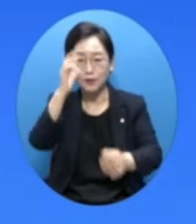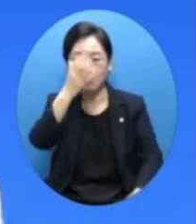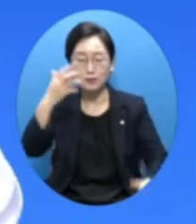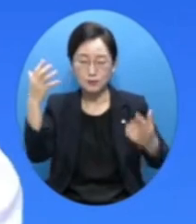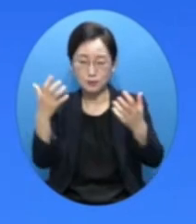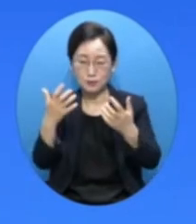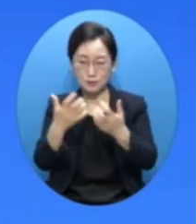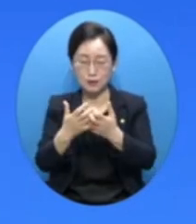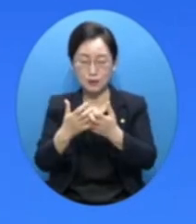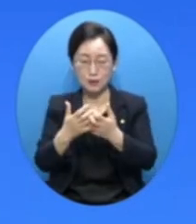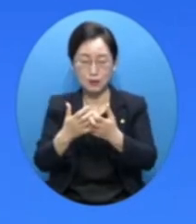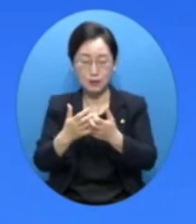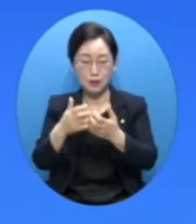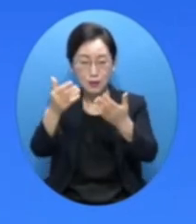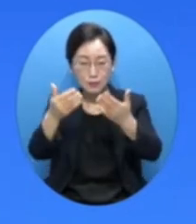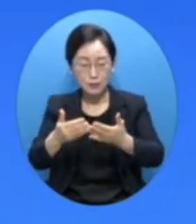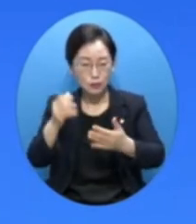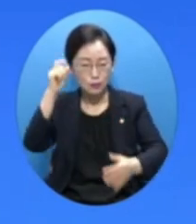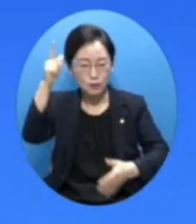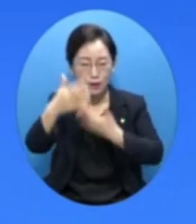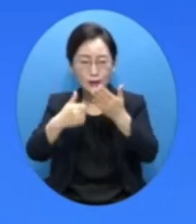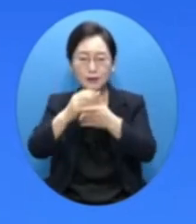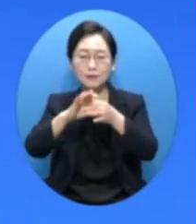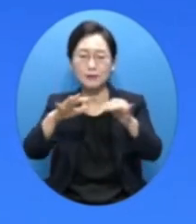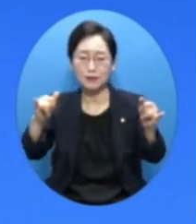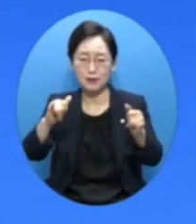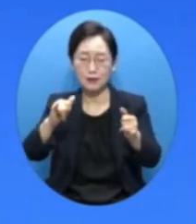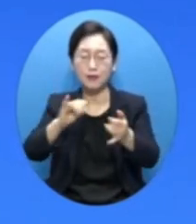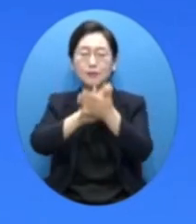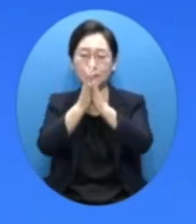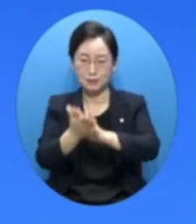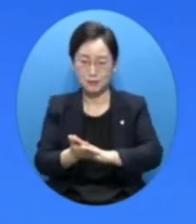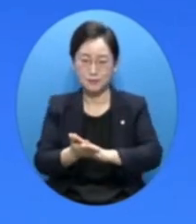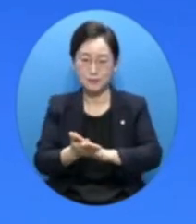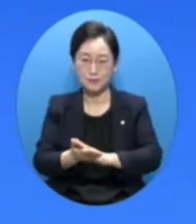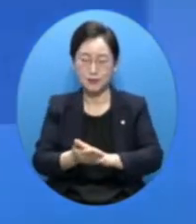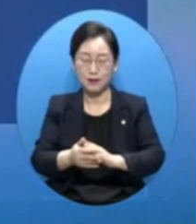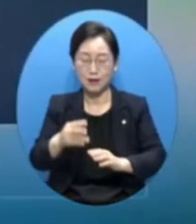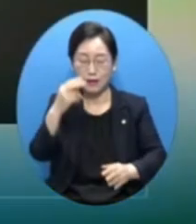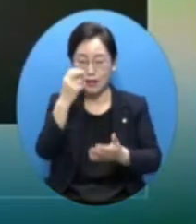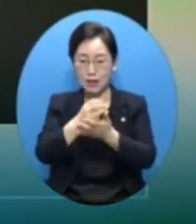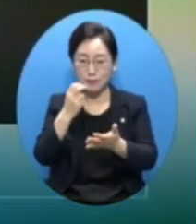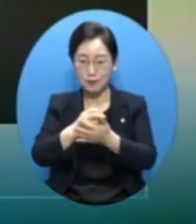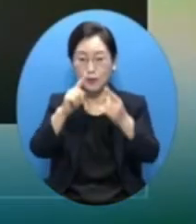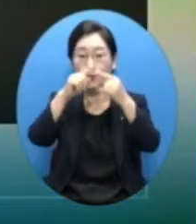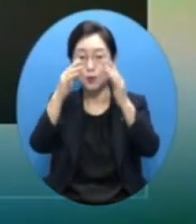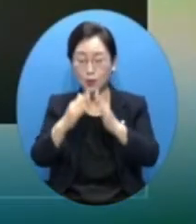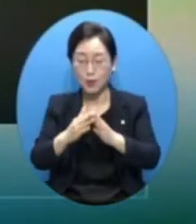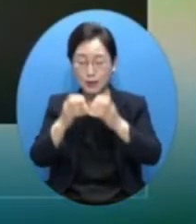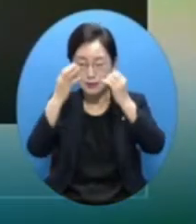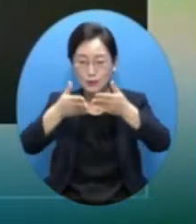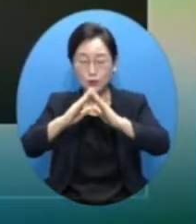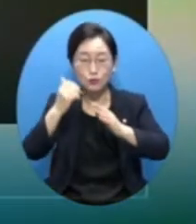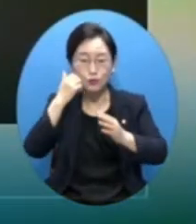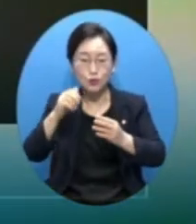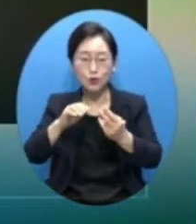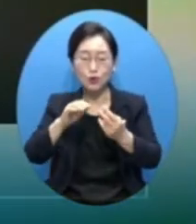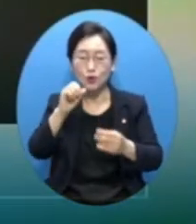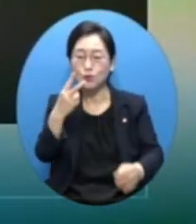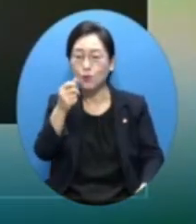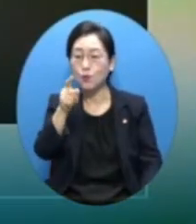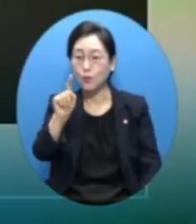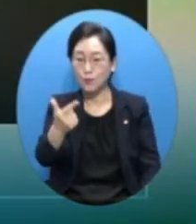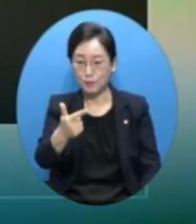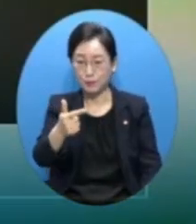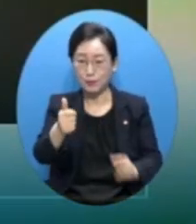받아야 위대한 하나님의 사람으로 쓰임받을 수 있게 되는 것입니다. 감리교 창의자 요한의 슬레는 그가 성공의 목사였지만은